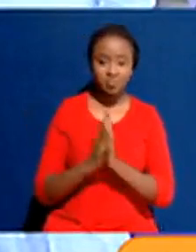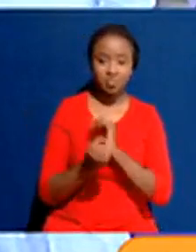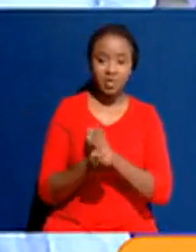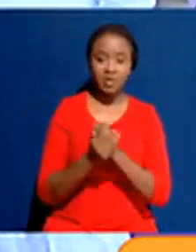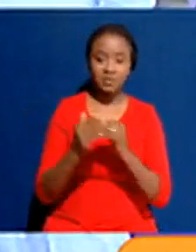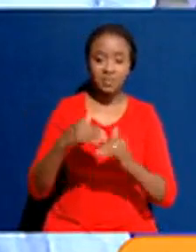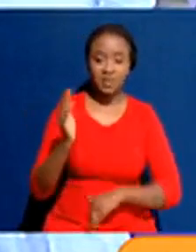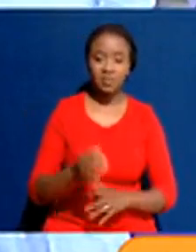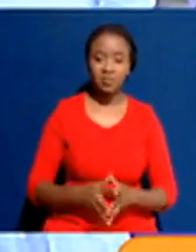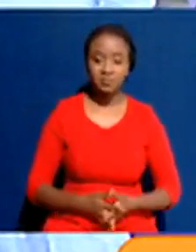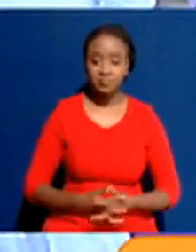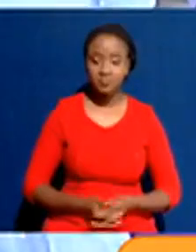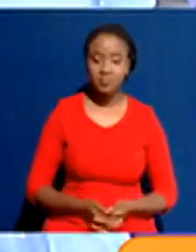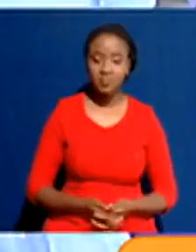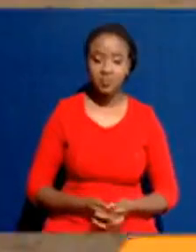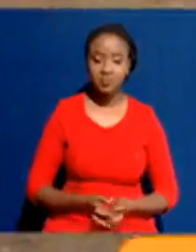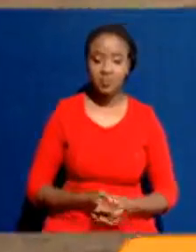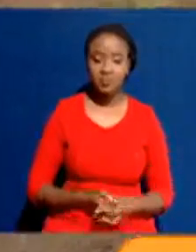yake.